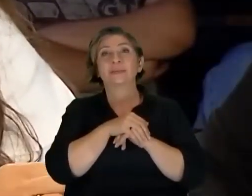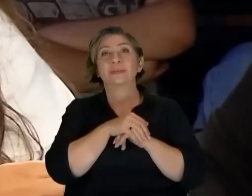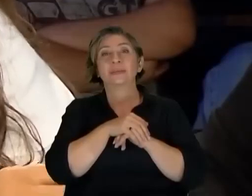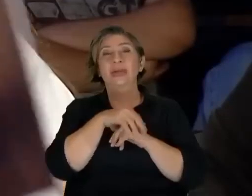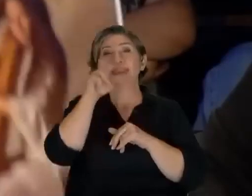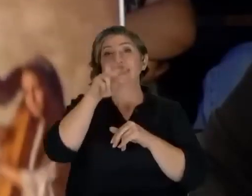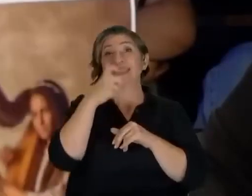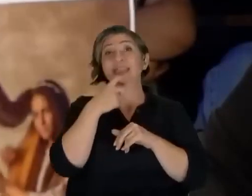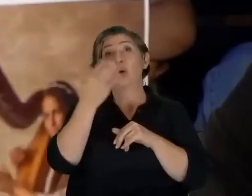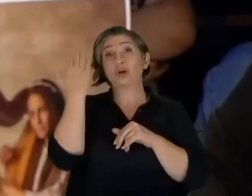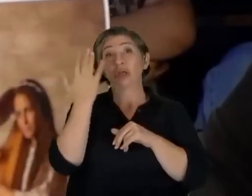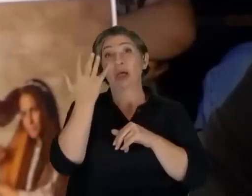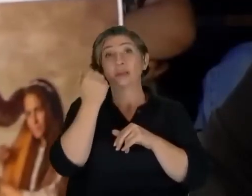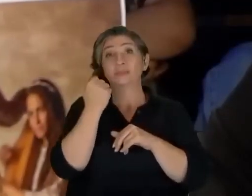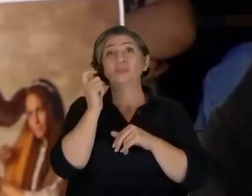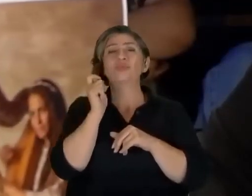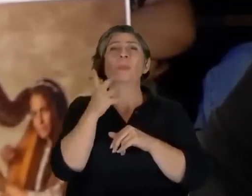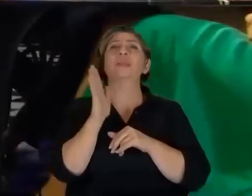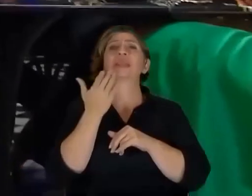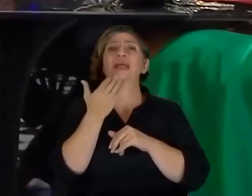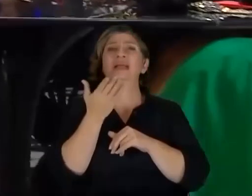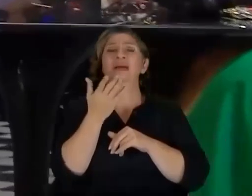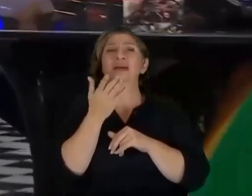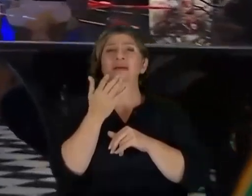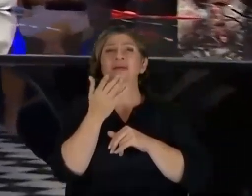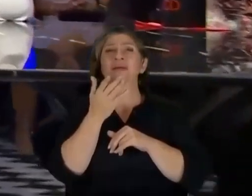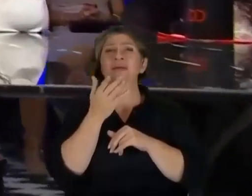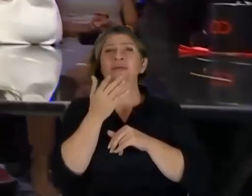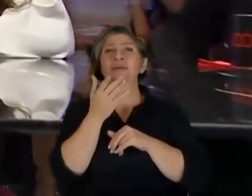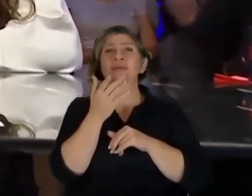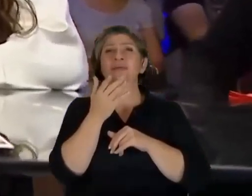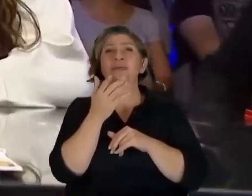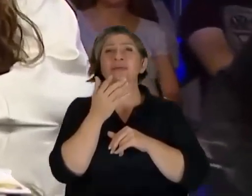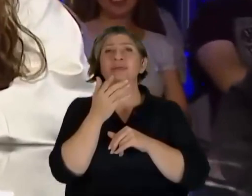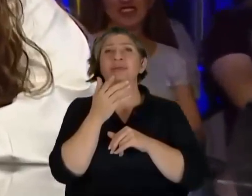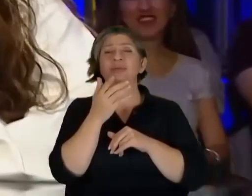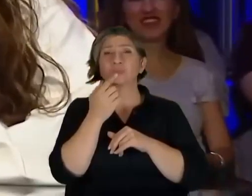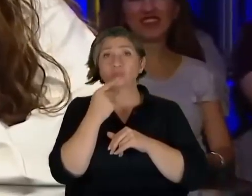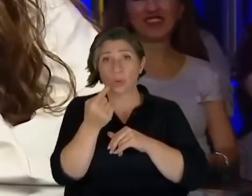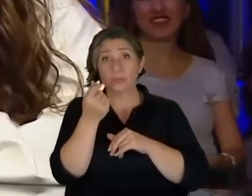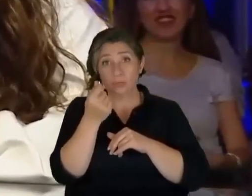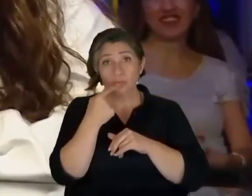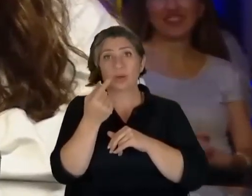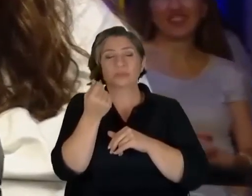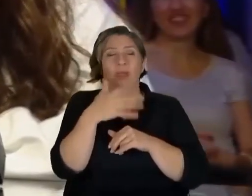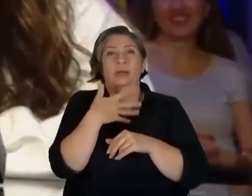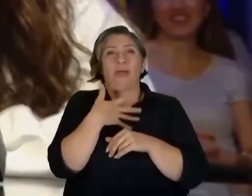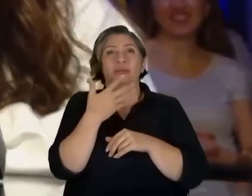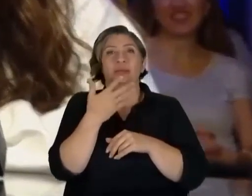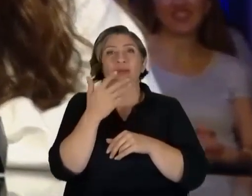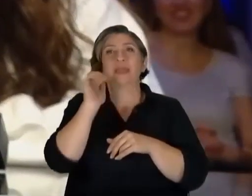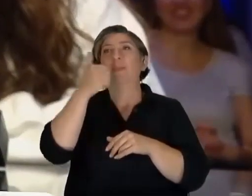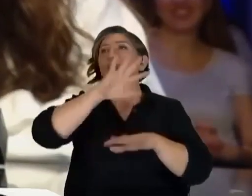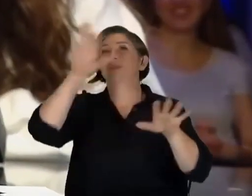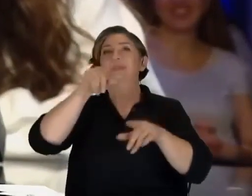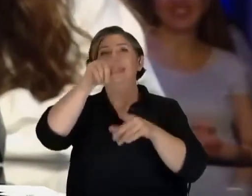Bir 8 sene önce falan. Aslında o kadar pahalı değildi o arp. Yani bilmiyorum, şimdi de söyleyeyim mi? Ne oluyor ki? Yani yarın